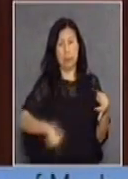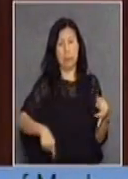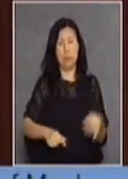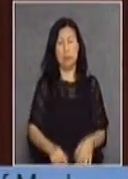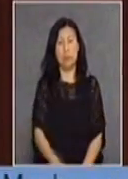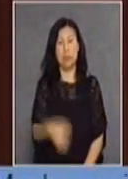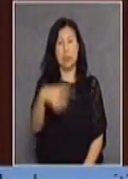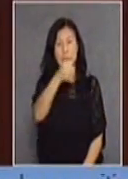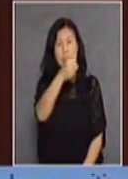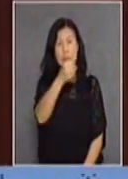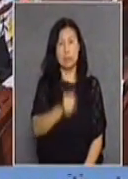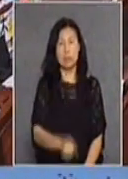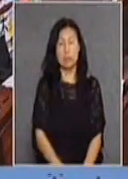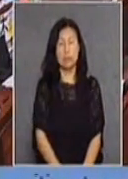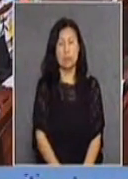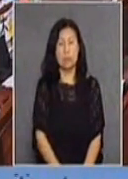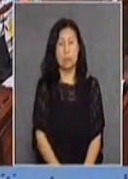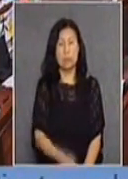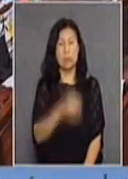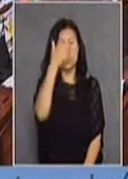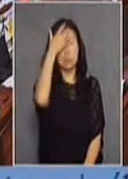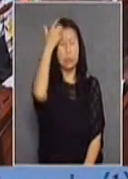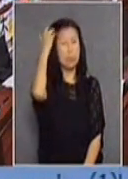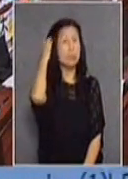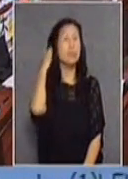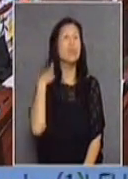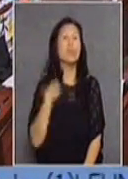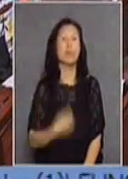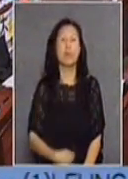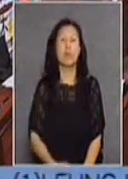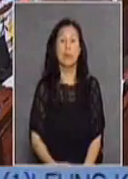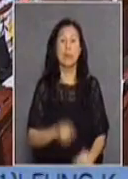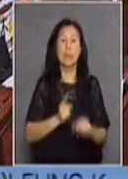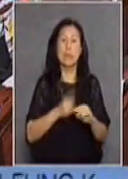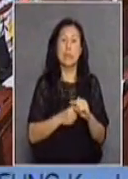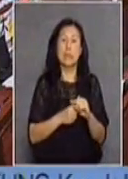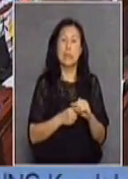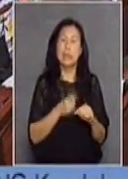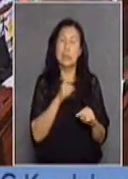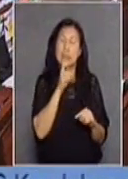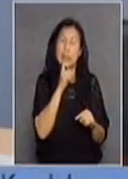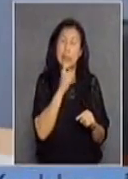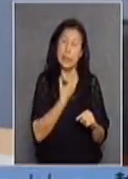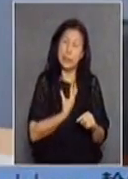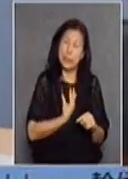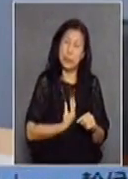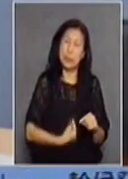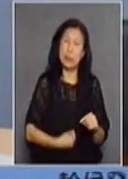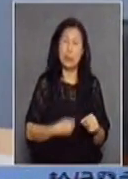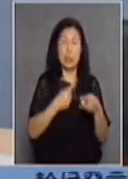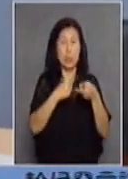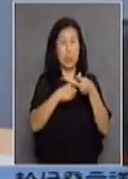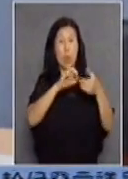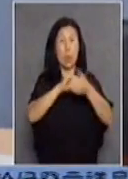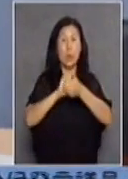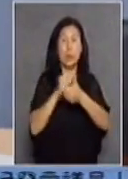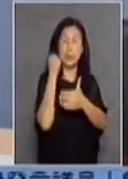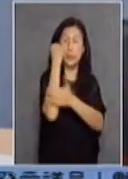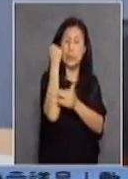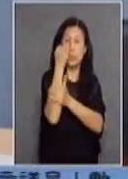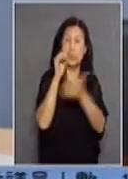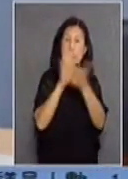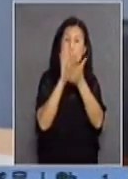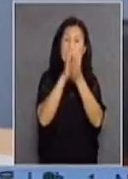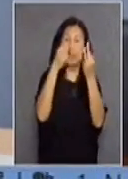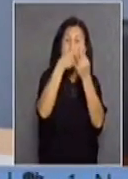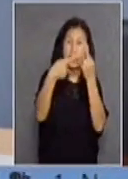主席，咁當然係我都非常之感動啦。呢個工聯會爭取咗咁耐，幾十年加